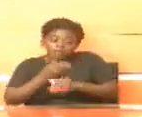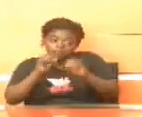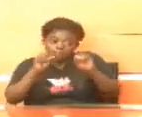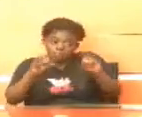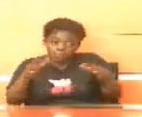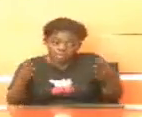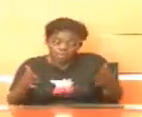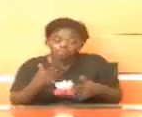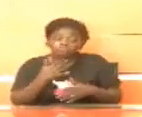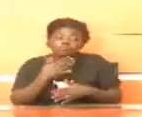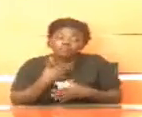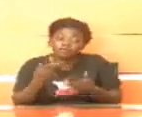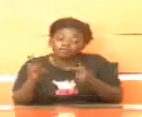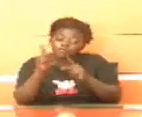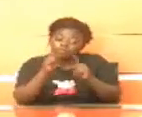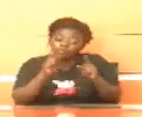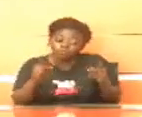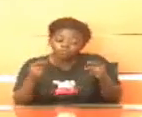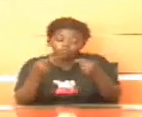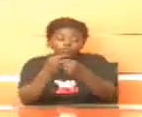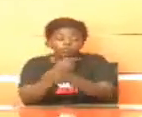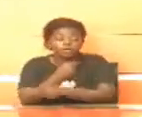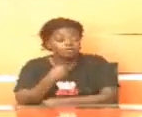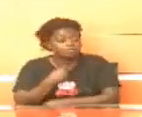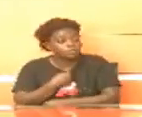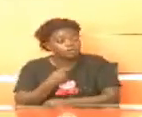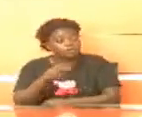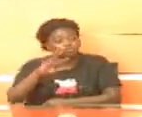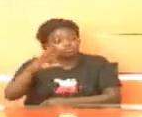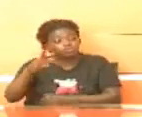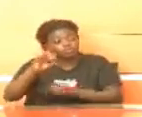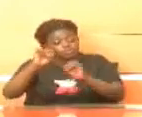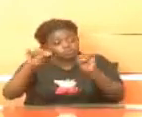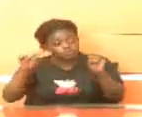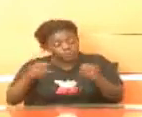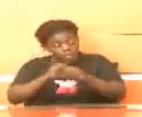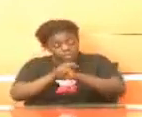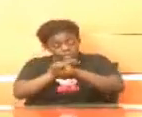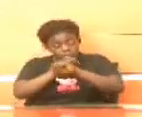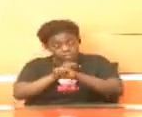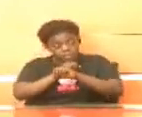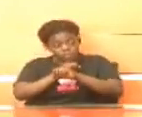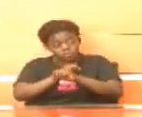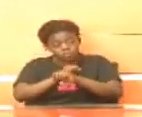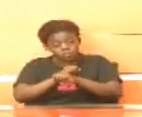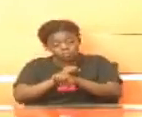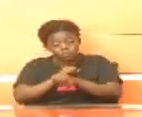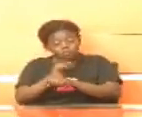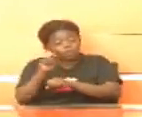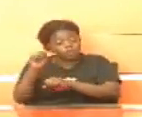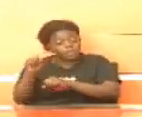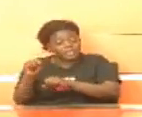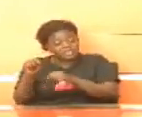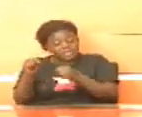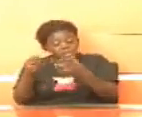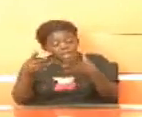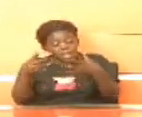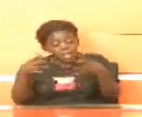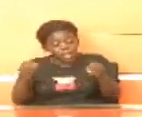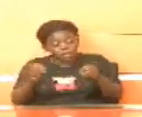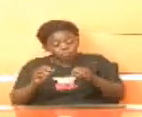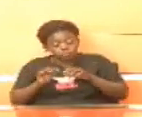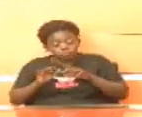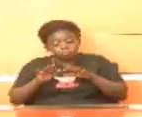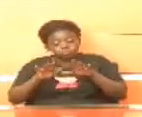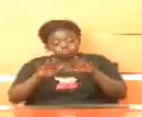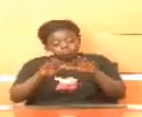esaagala abannayuganda bankwate bubi amazzi gano gagezaako kutangira oxygen deficiency oba saturation